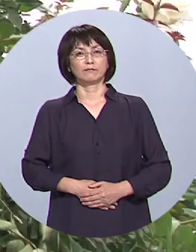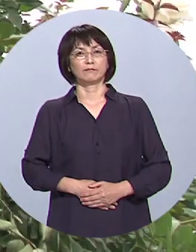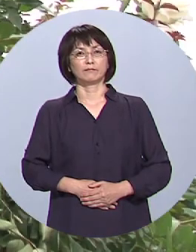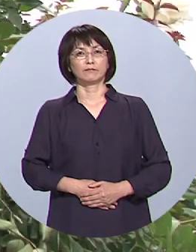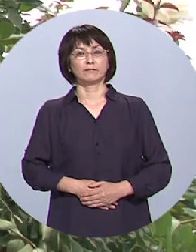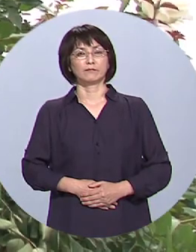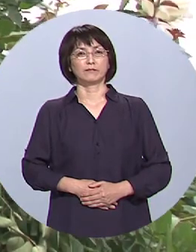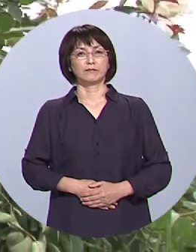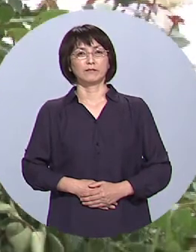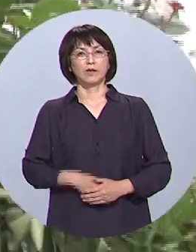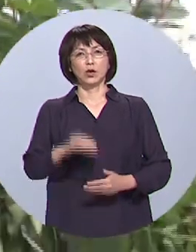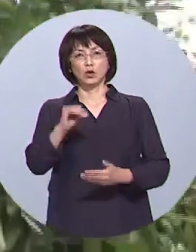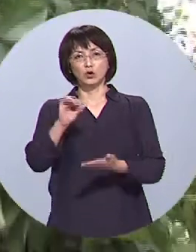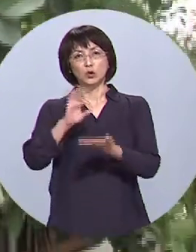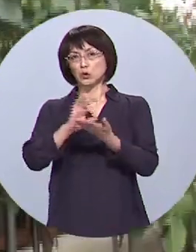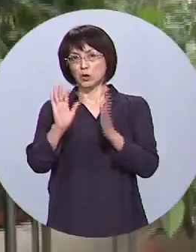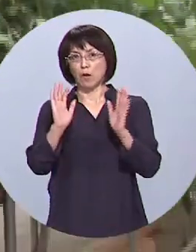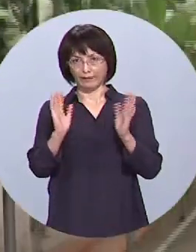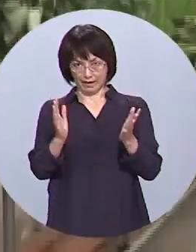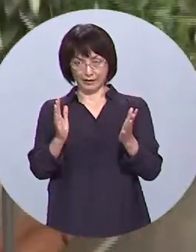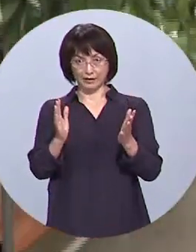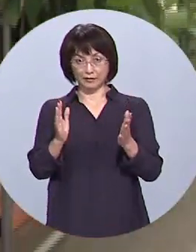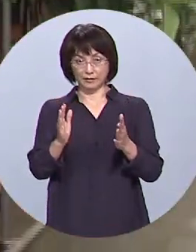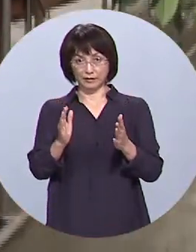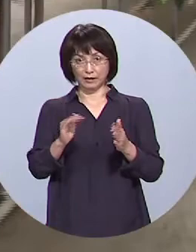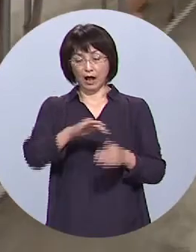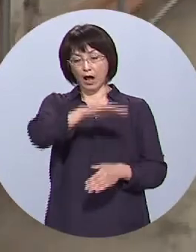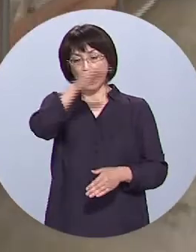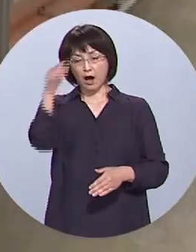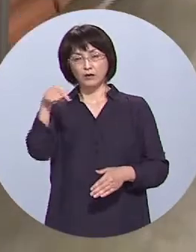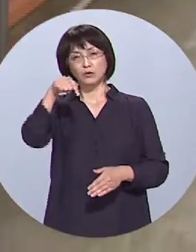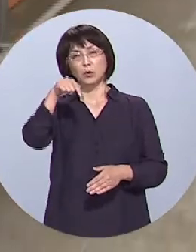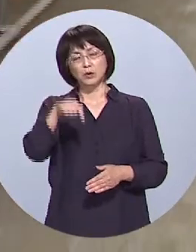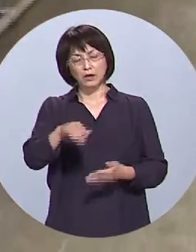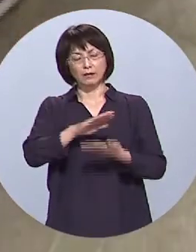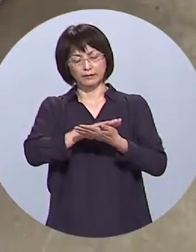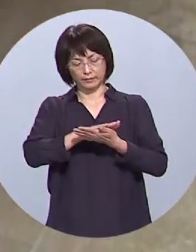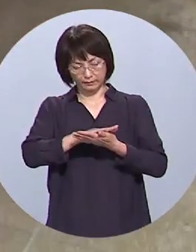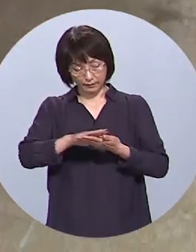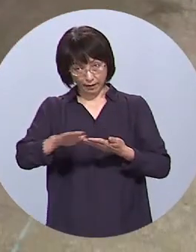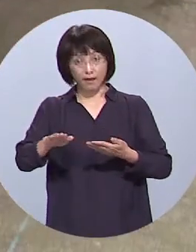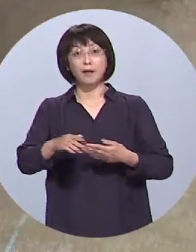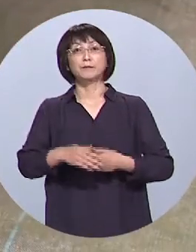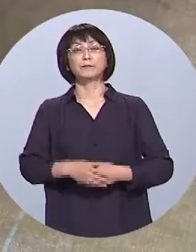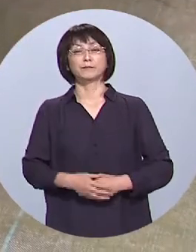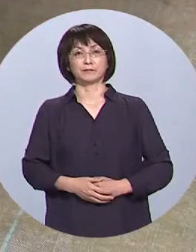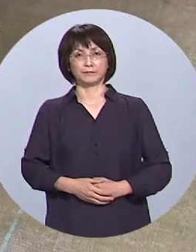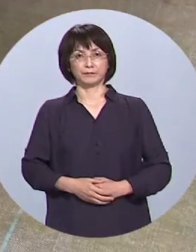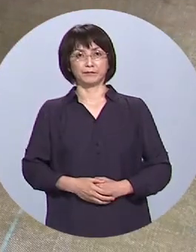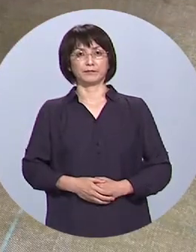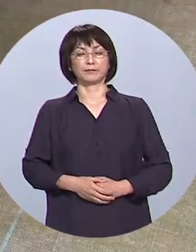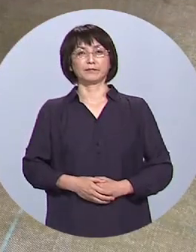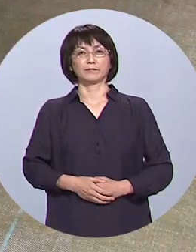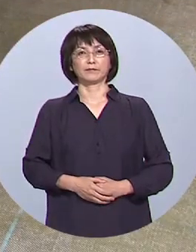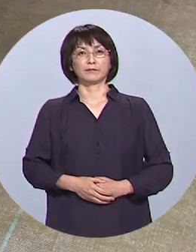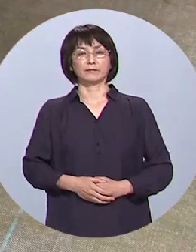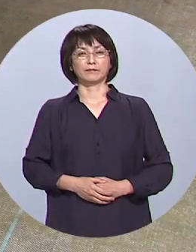土を使わないこともあってハウスの中はとても綺麗です。 そうだね、すごい綺麗ね。